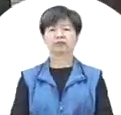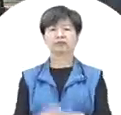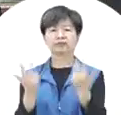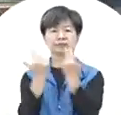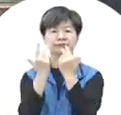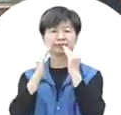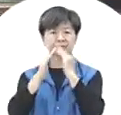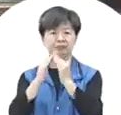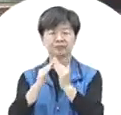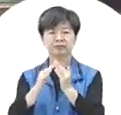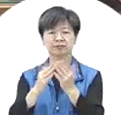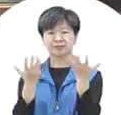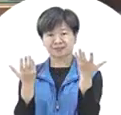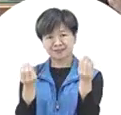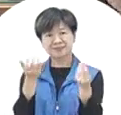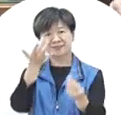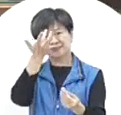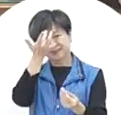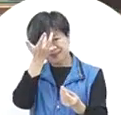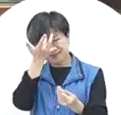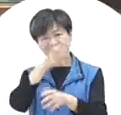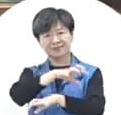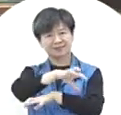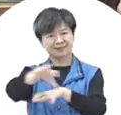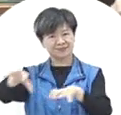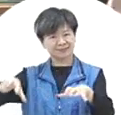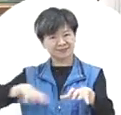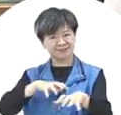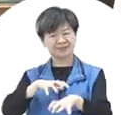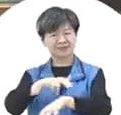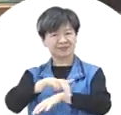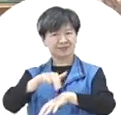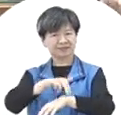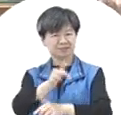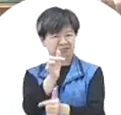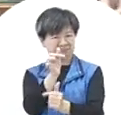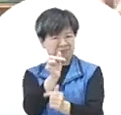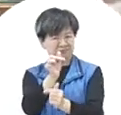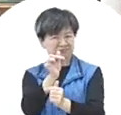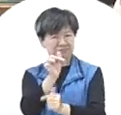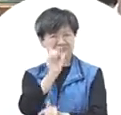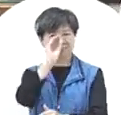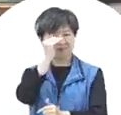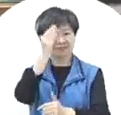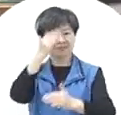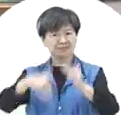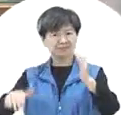的无障碍空间设置最完善的特殊学校，